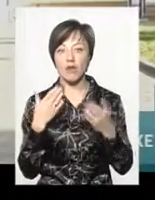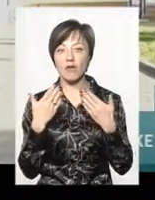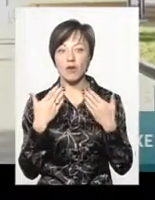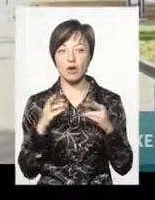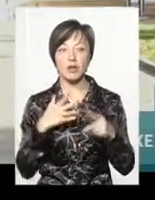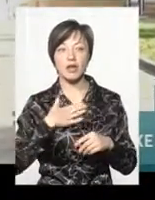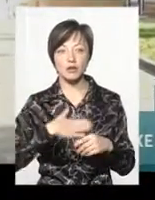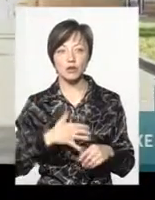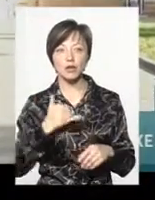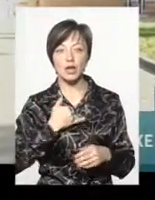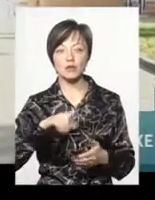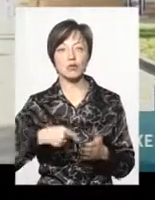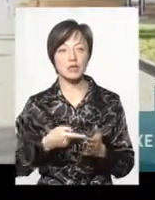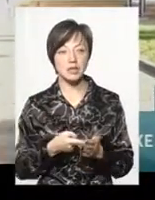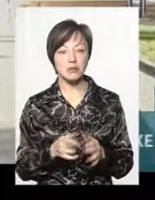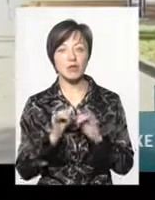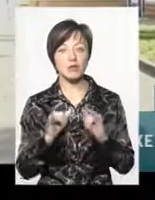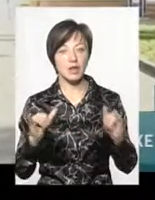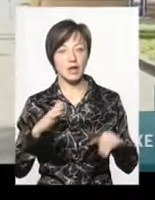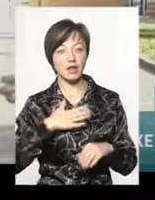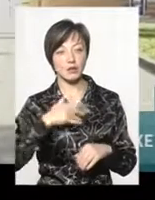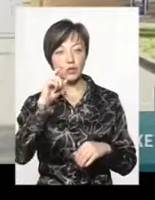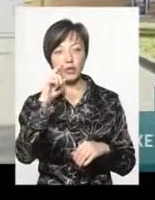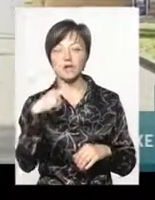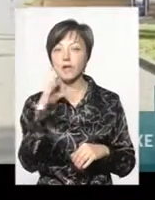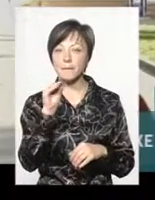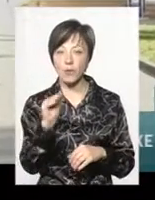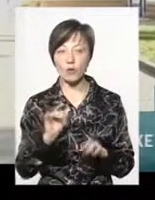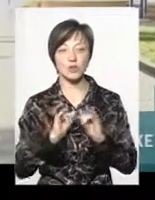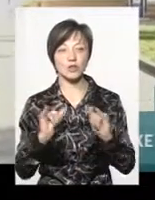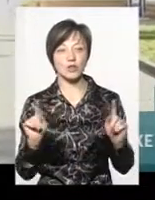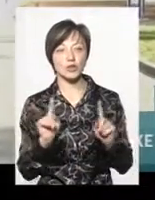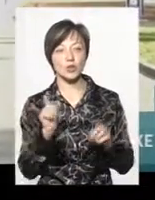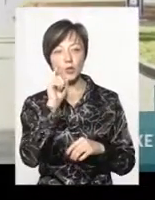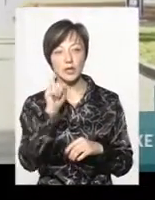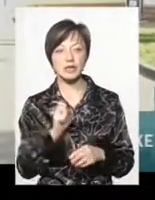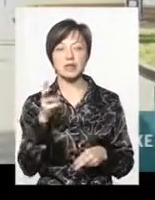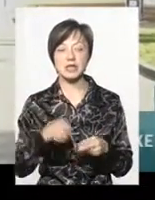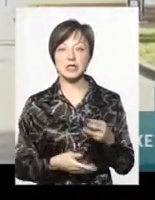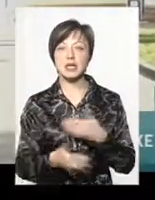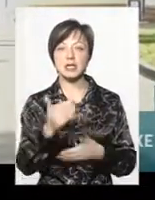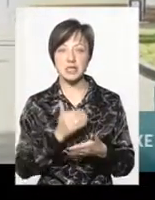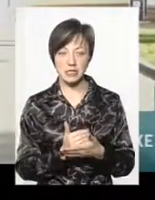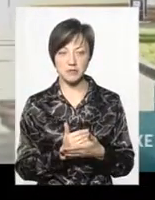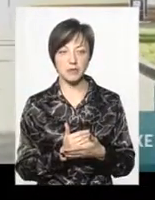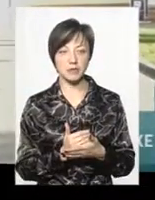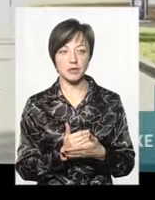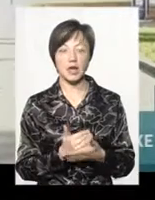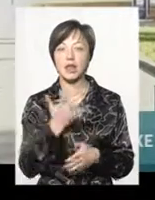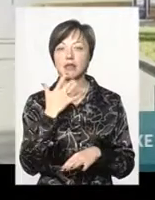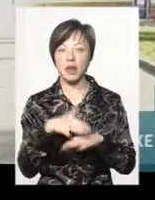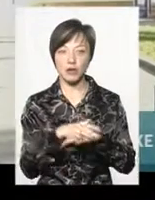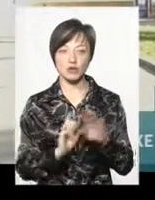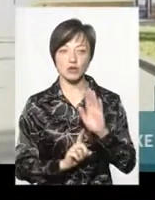як приємно, що в нашому місті процвітає наша українська мова, процвітає щось українське, а в кінці кінців, ну, нація,